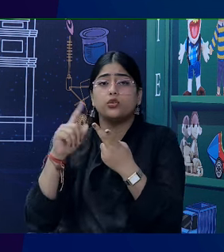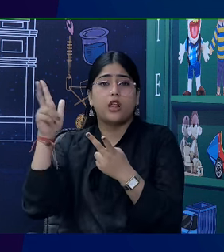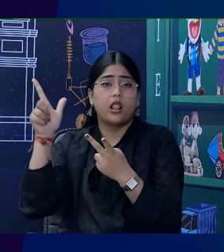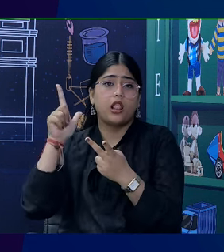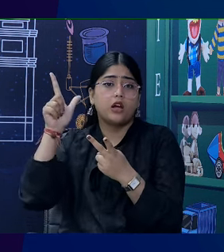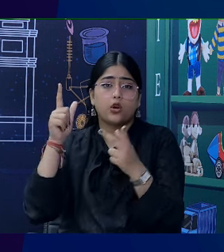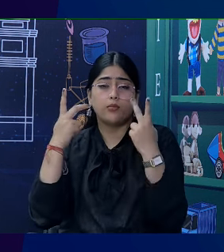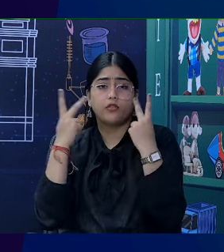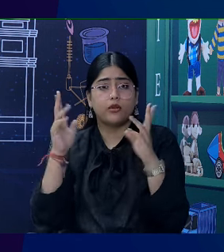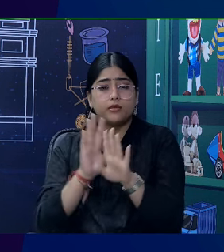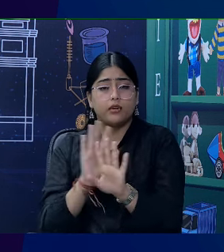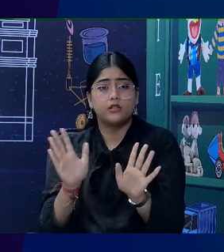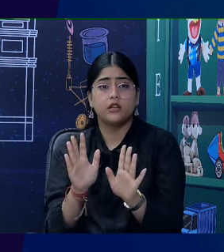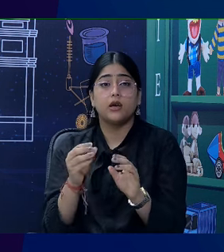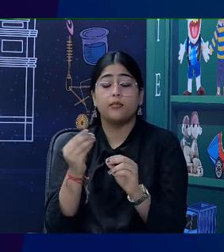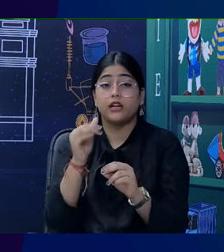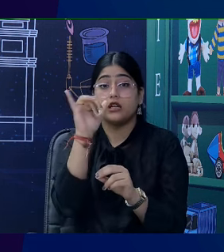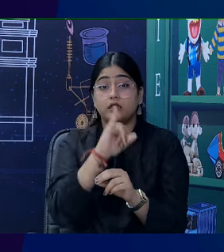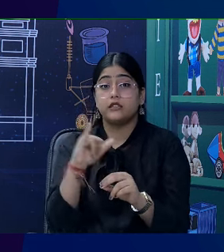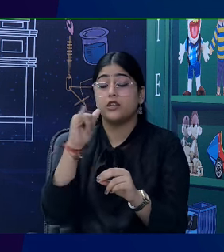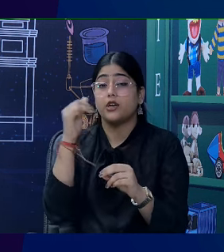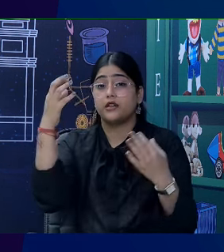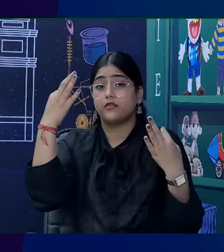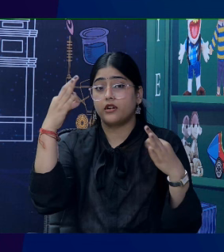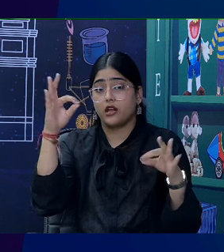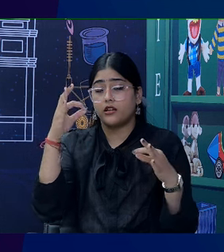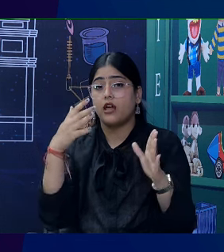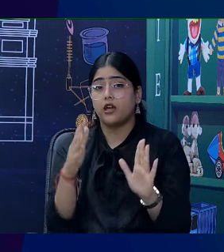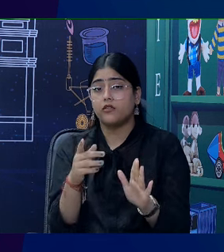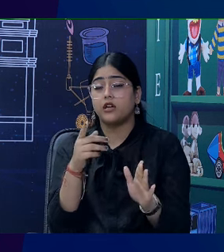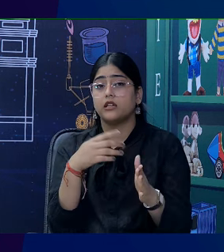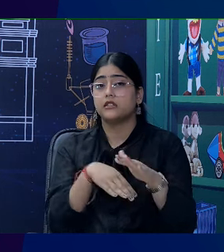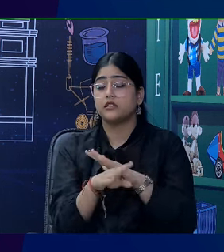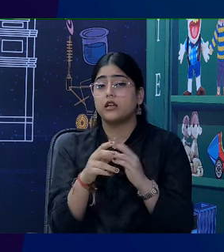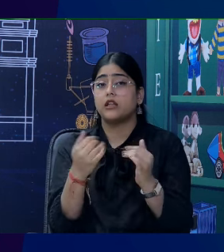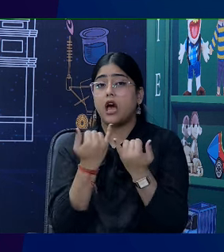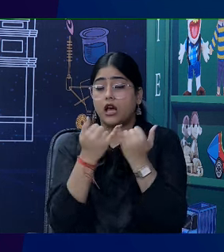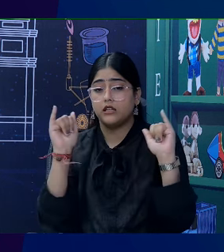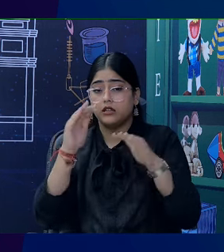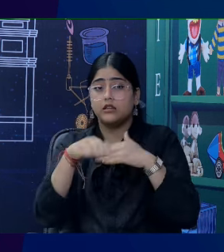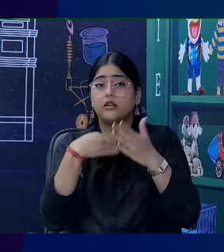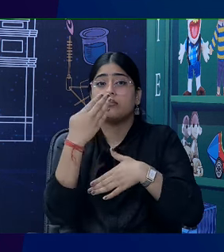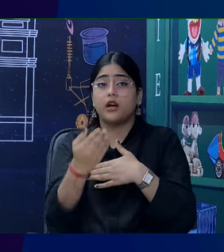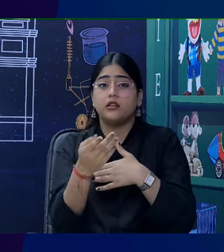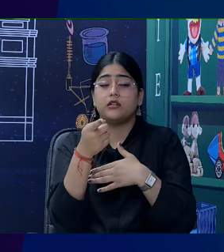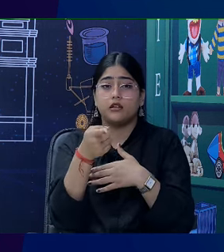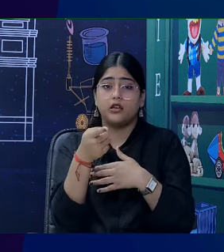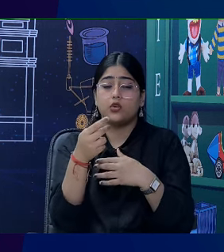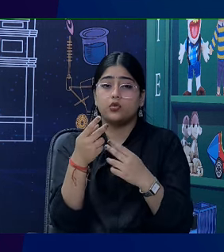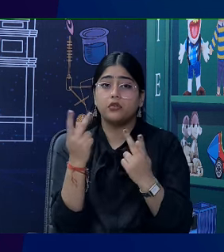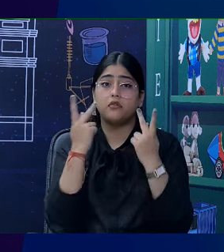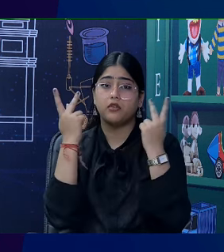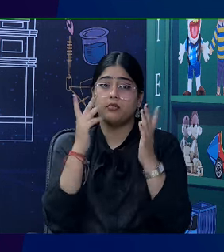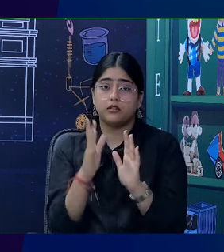सीमित था हमारे छह शास्त्र संगीत ऐसे नृत्य ऐसे हैं जिनको शास्त्र मतलब आजादी के बाद उनको शास्त्र नृत्य के रूप में मान्यता मिल